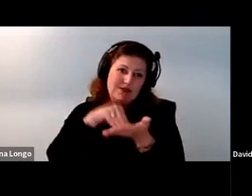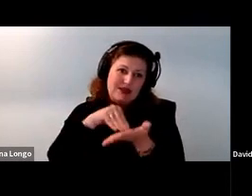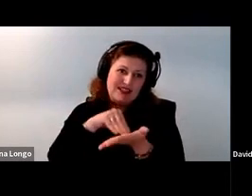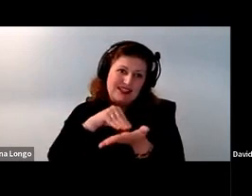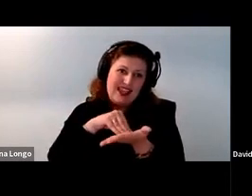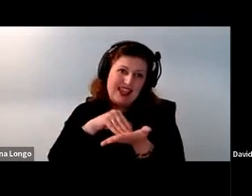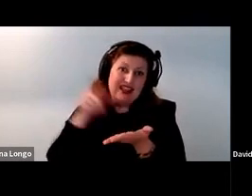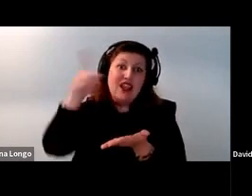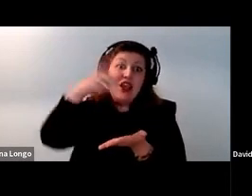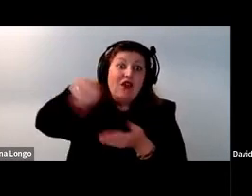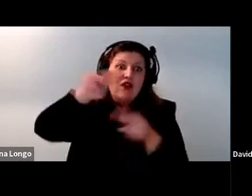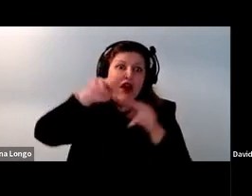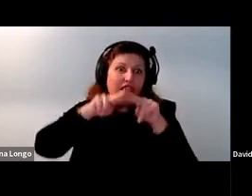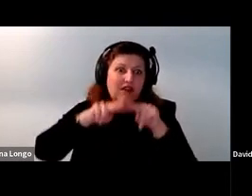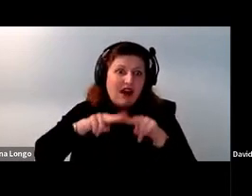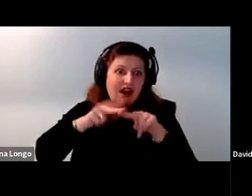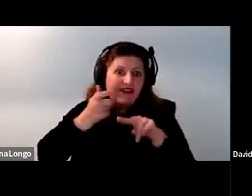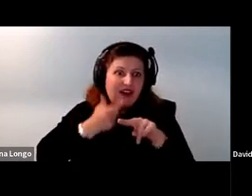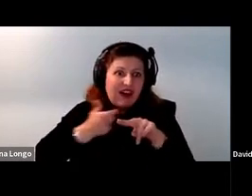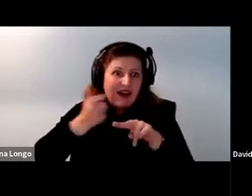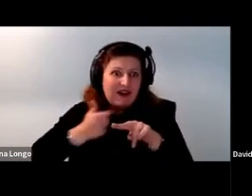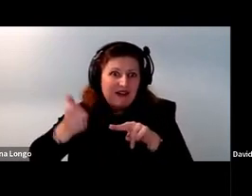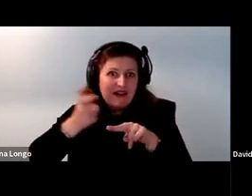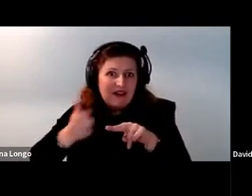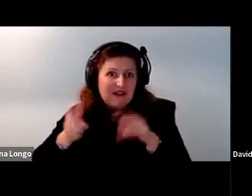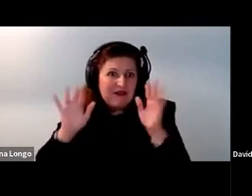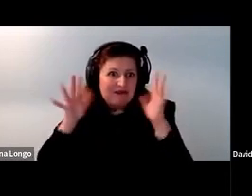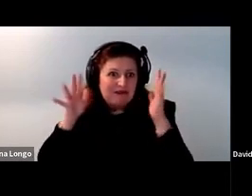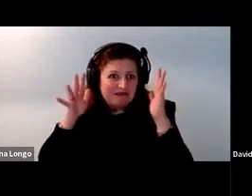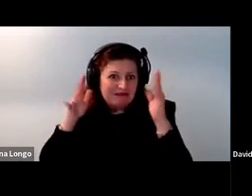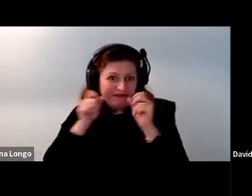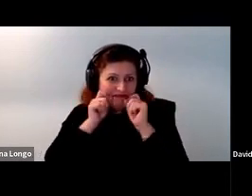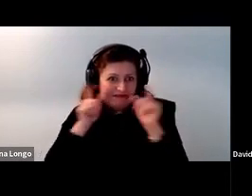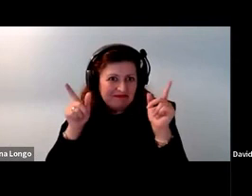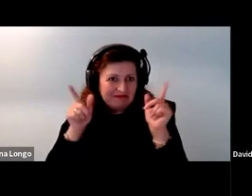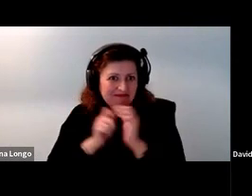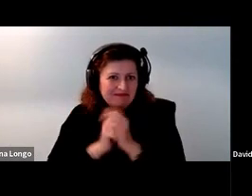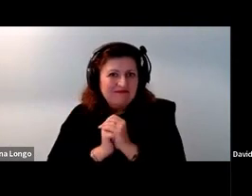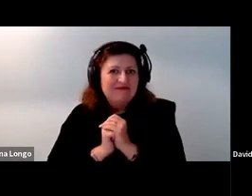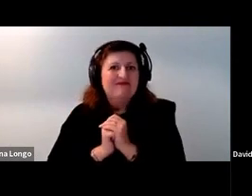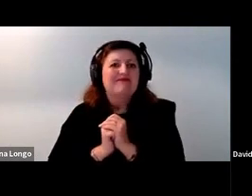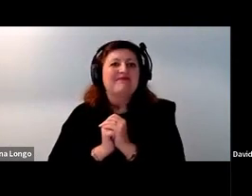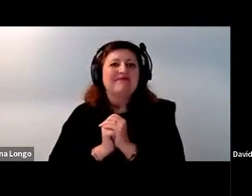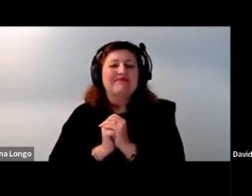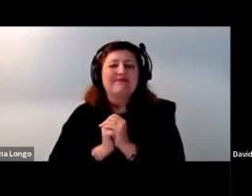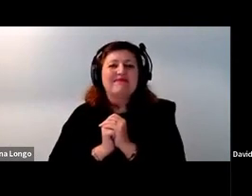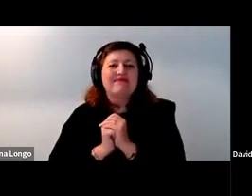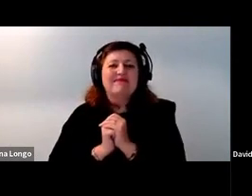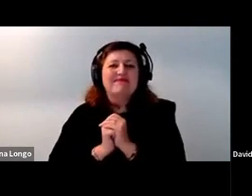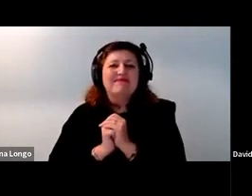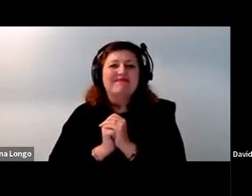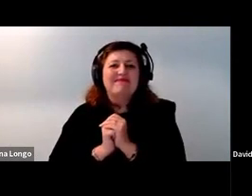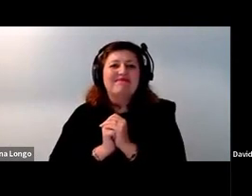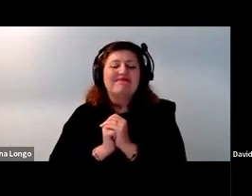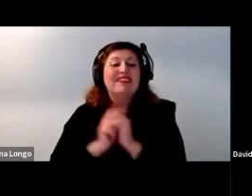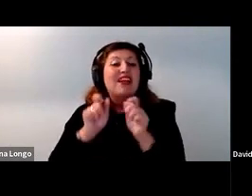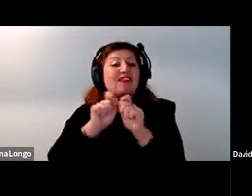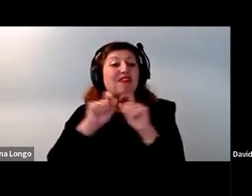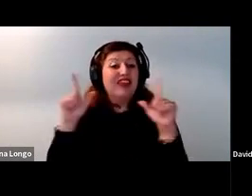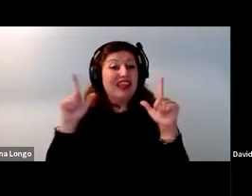siete rimasti così tanto collegati. E renderemo disponibile il